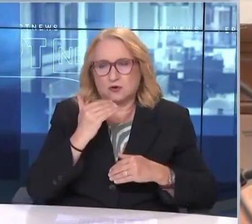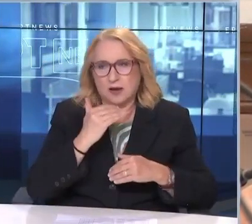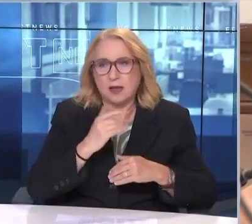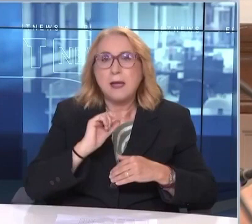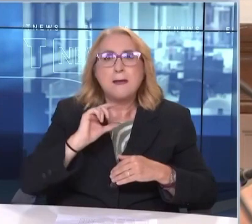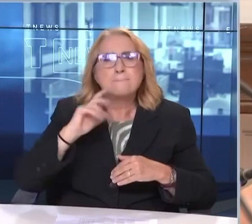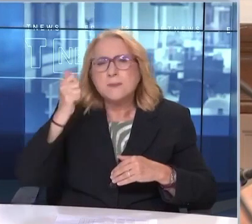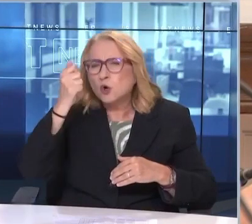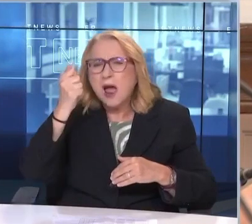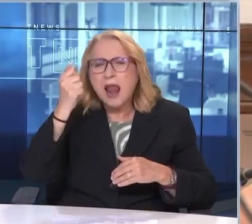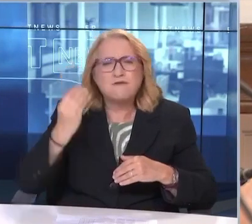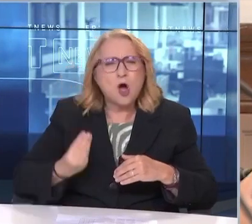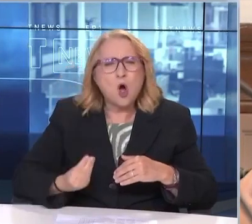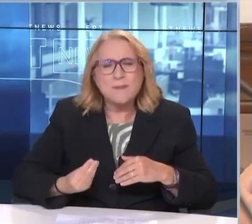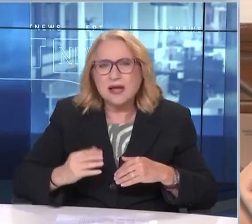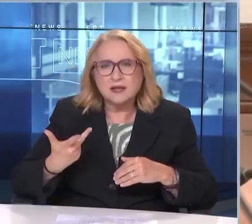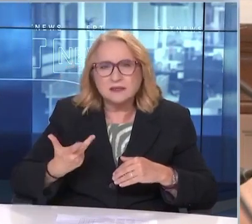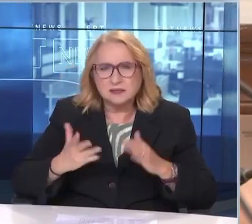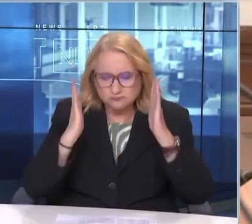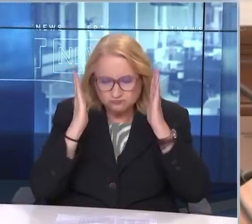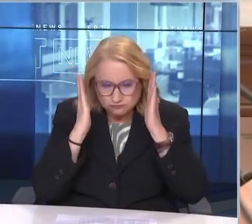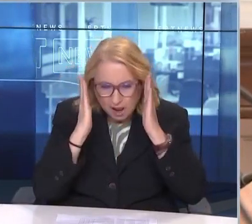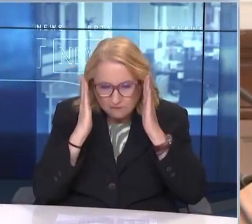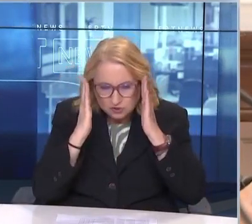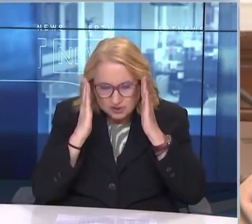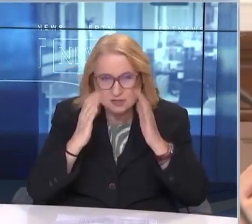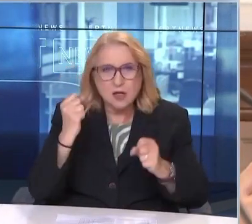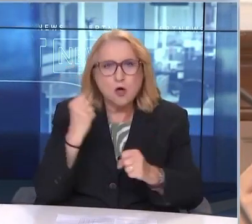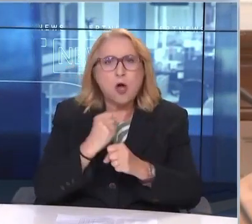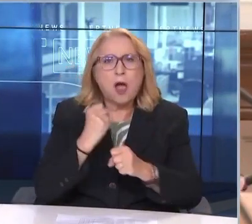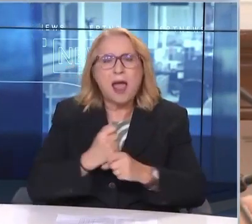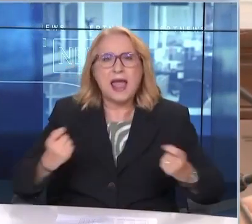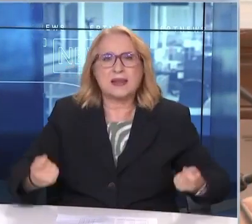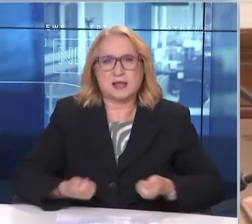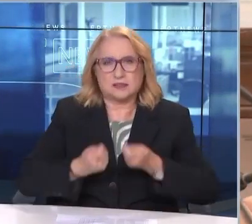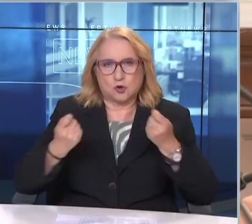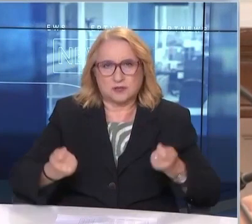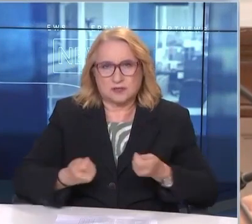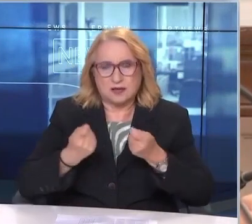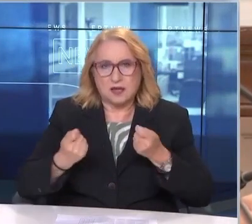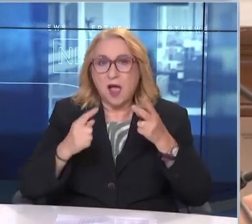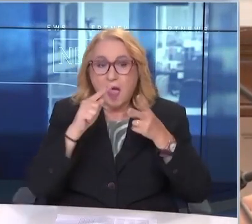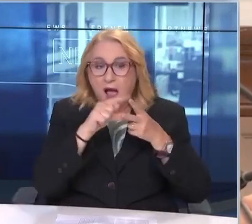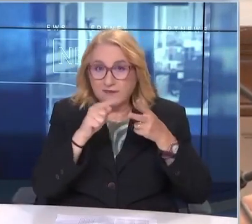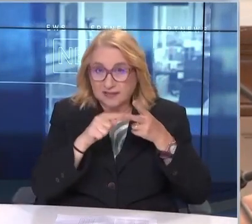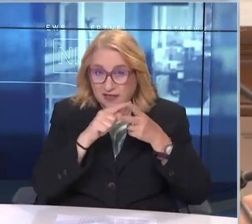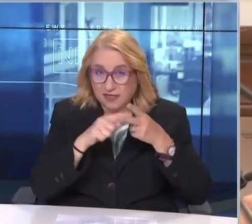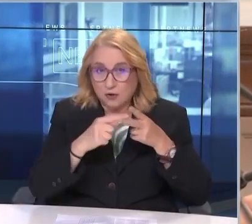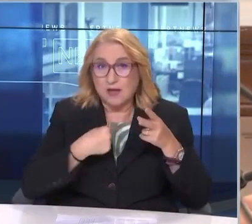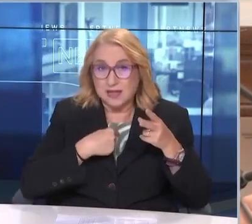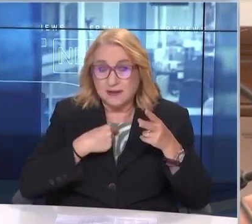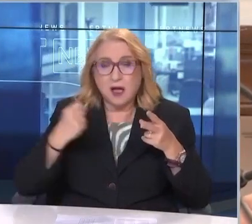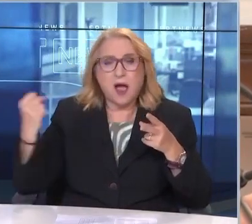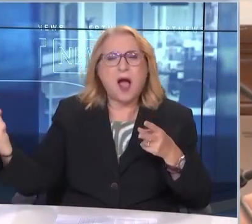και η εργατικότητα. Ξέρετε πολύ καλά ότι είναι δείκτες για τους οποίους δεν θα κρύψω ότι θα είμαι αυστηρός, όπως